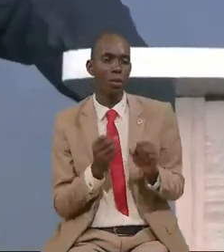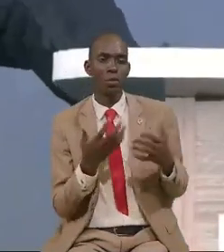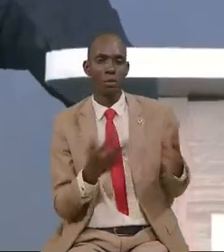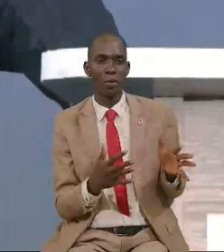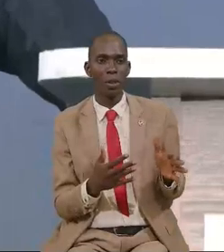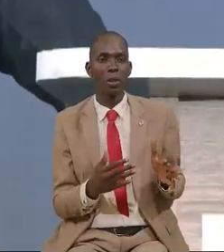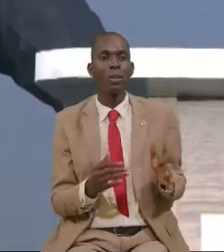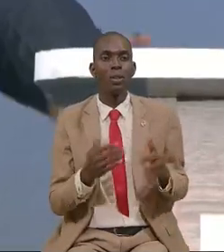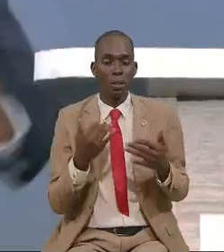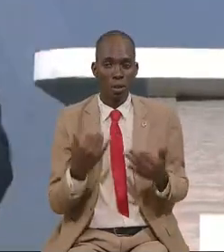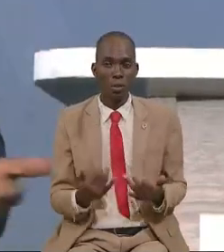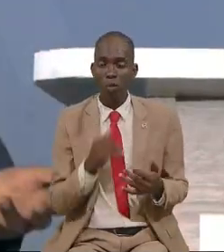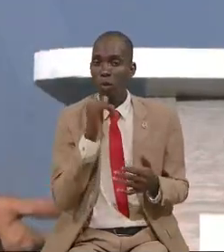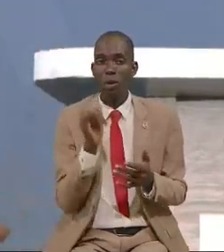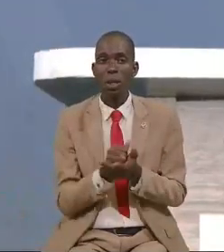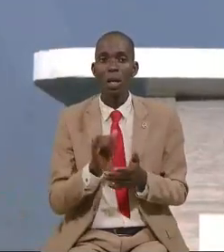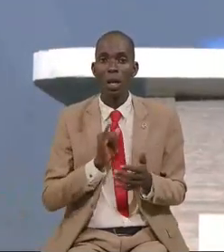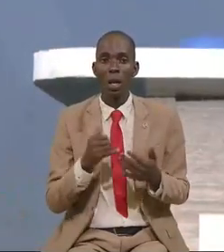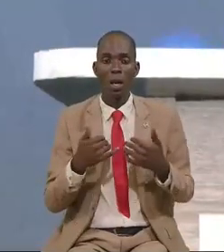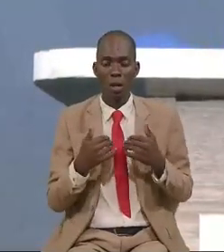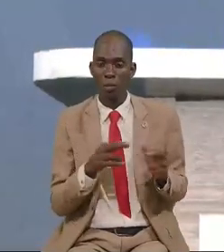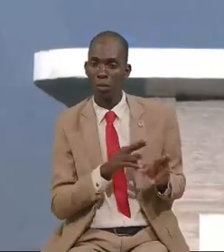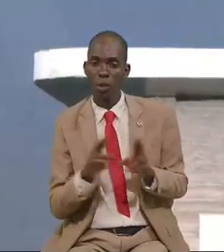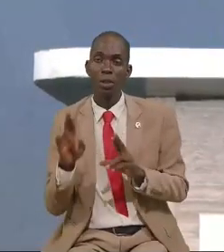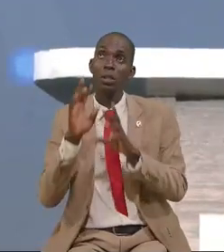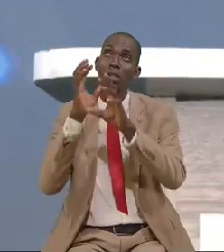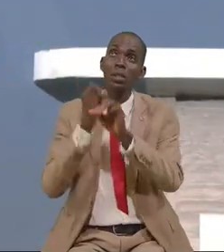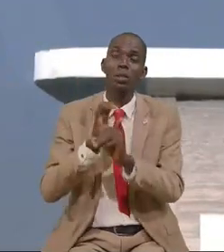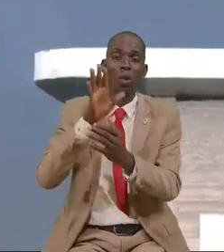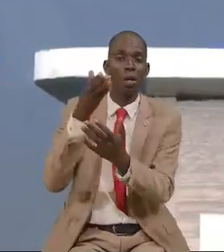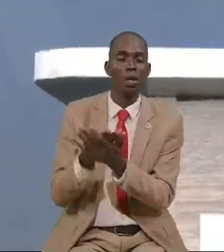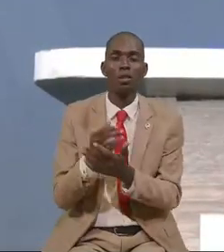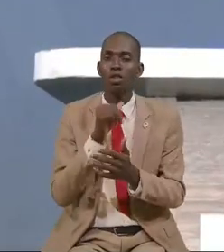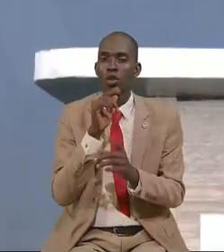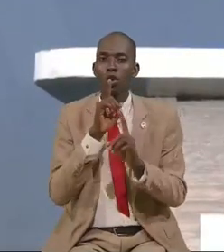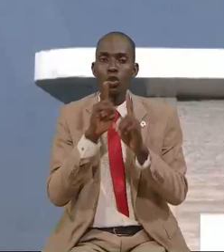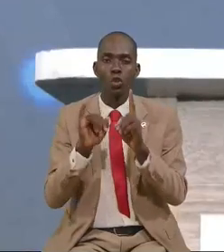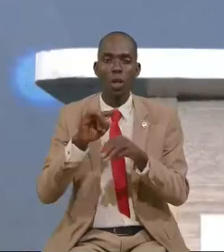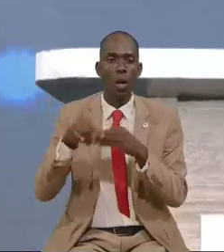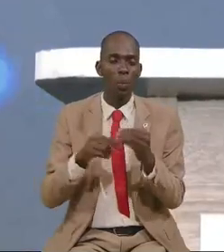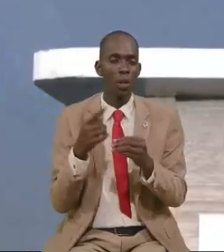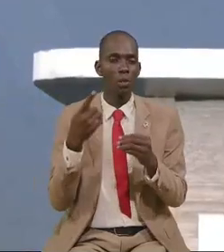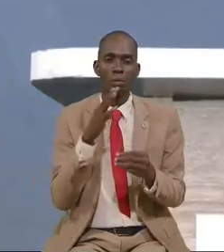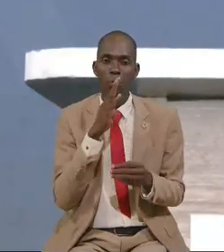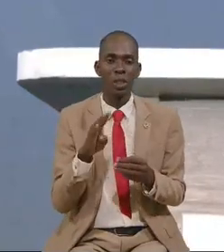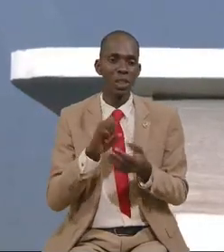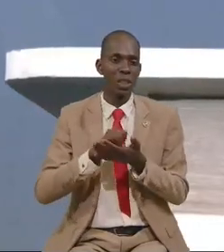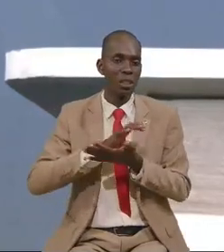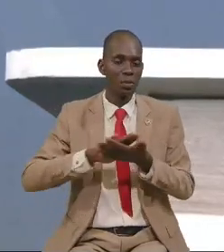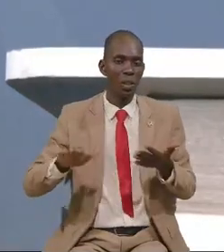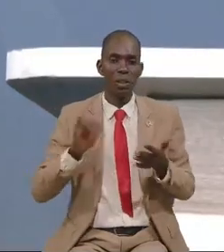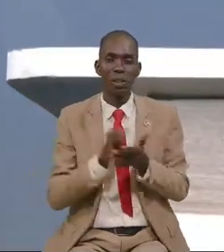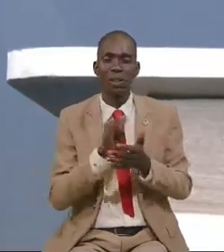Ce n'est pas que j'ai déjà. Il ne parle pas d'être sanctifié comme une œuvre définie de la grâce. Il avait déjà